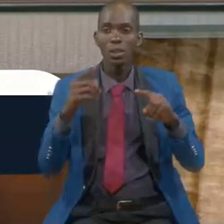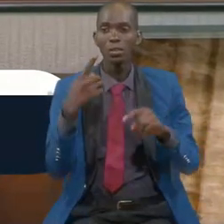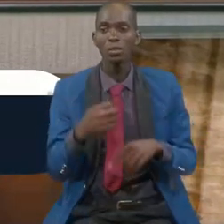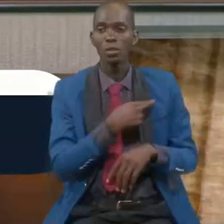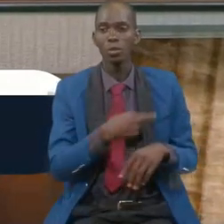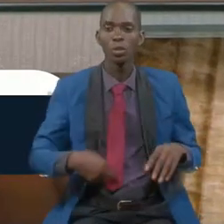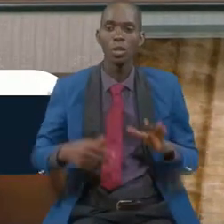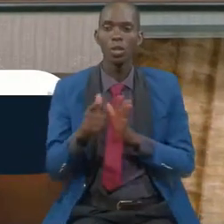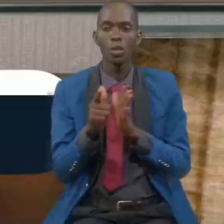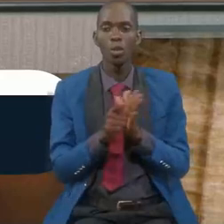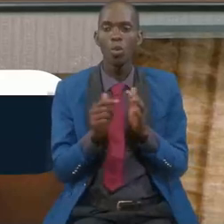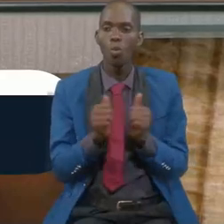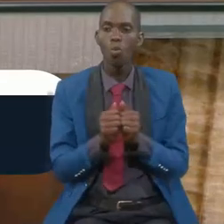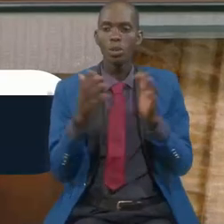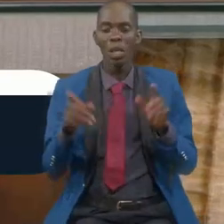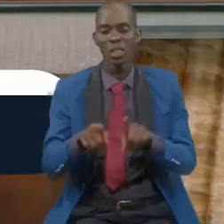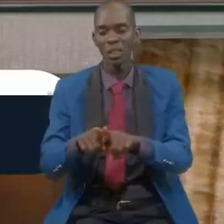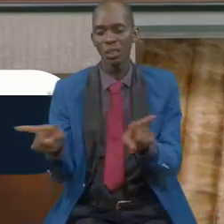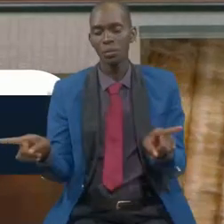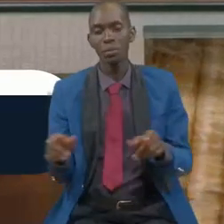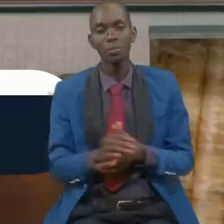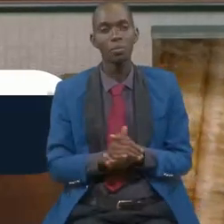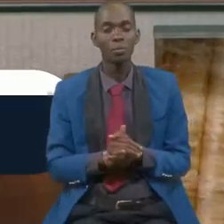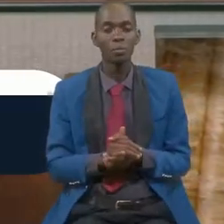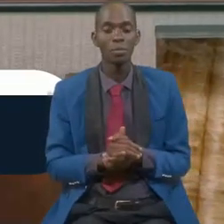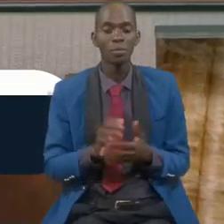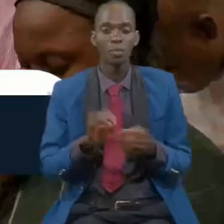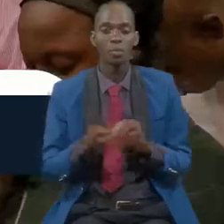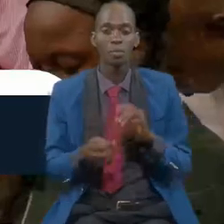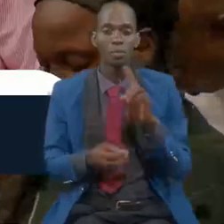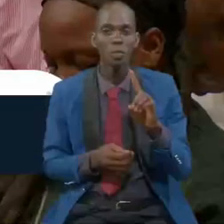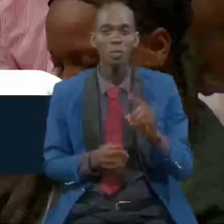royale sans déviation. Numéro 1.